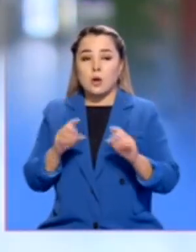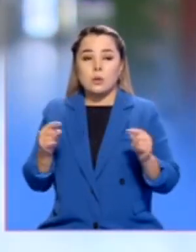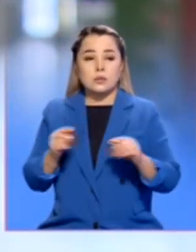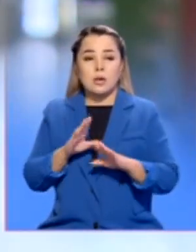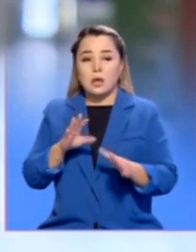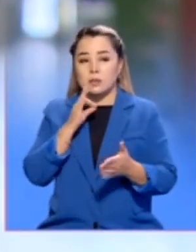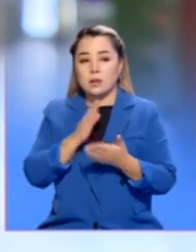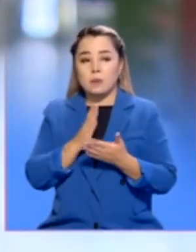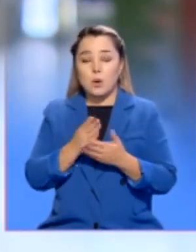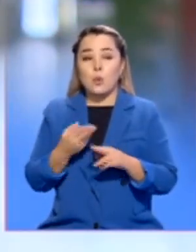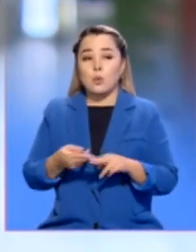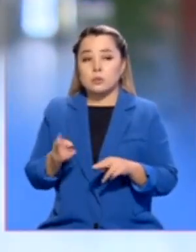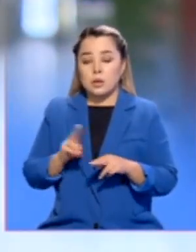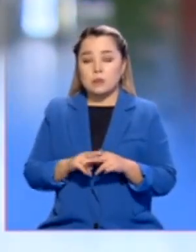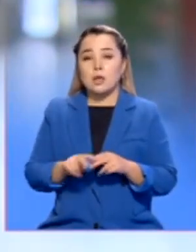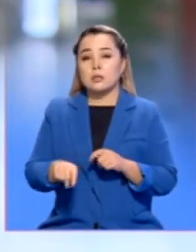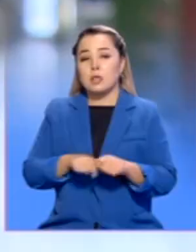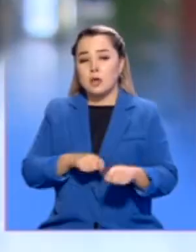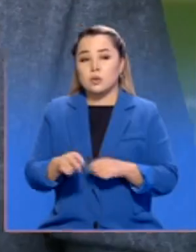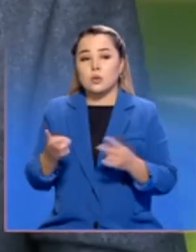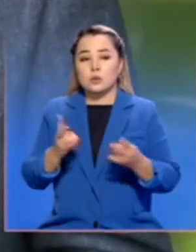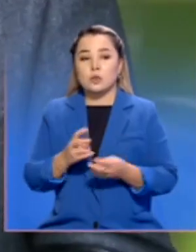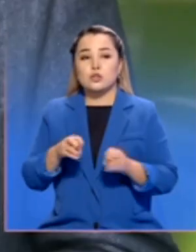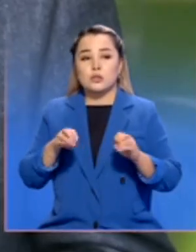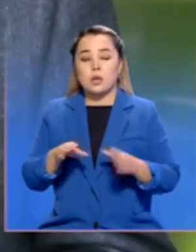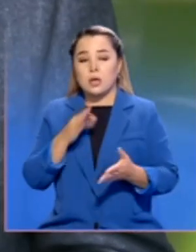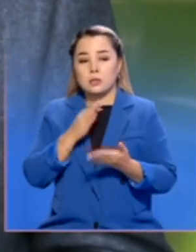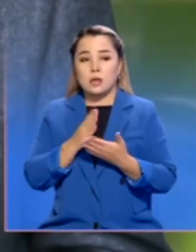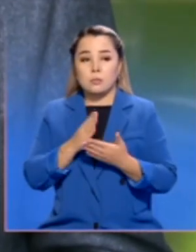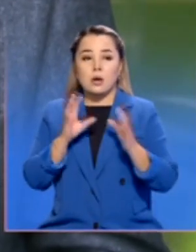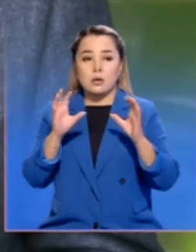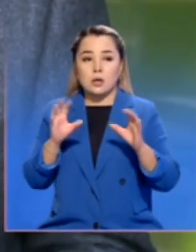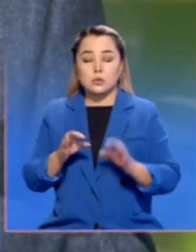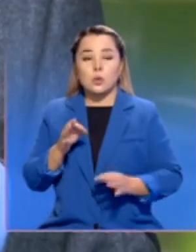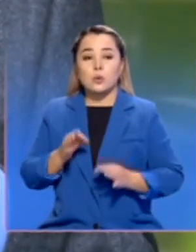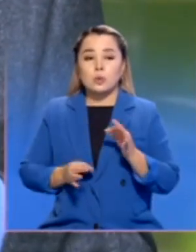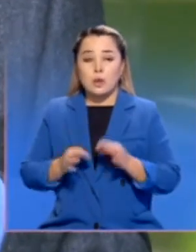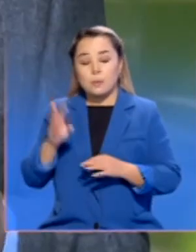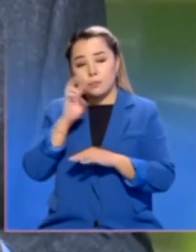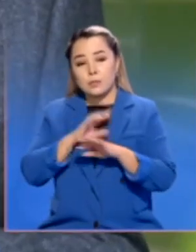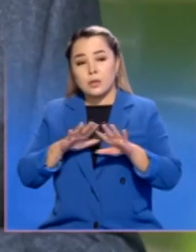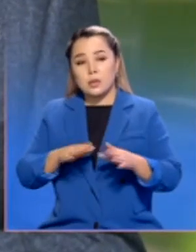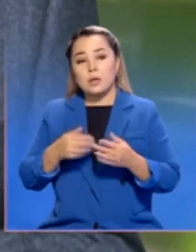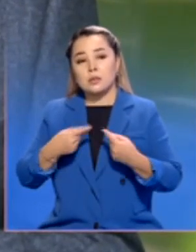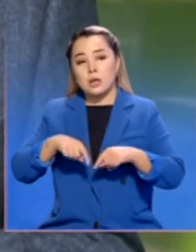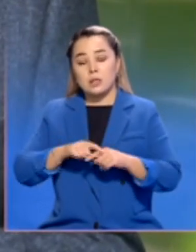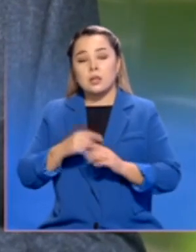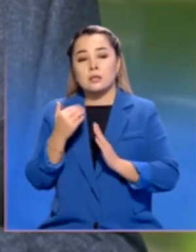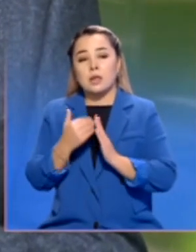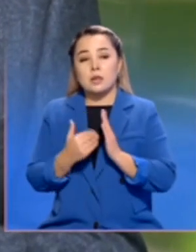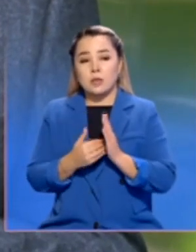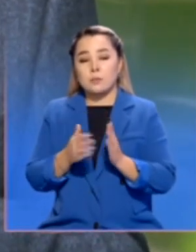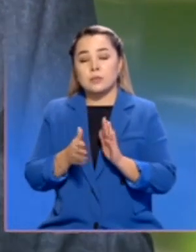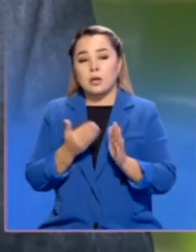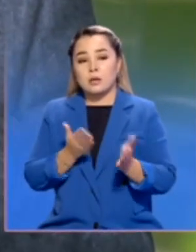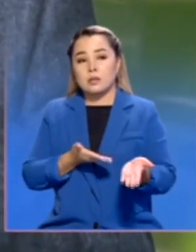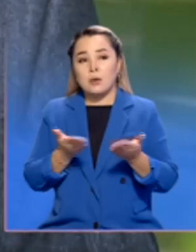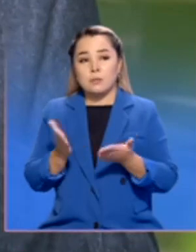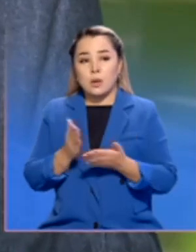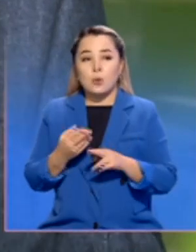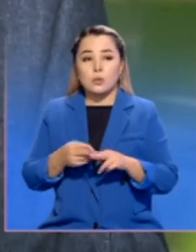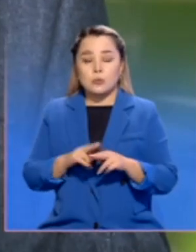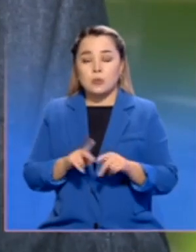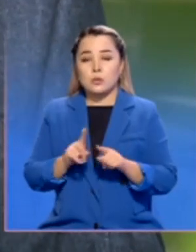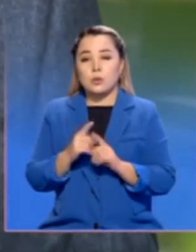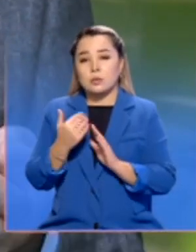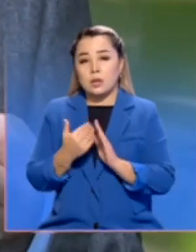емес, сондықтан оны бұзу керек деп шешім шығарар еді. Конституциялық соттың жұмысы бүкіл мемлекеттік орган тәртіпке шақырады ғой, иә? Парламенттің өзін